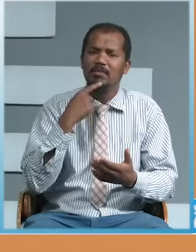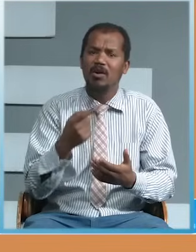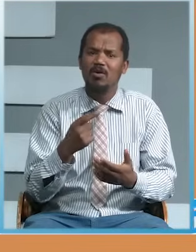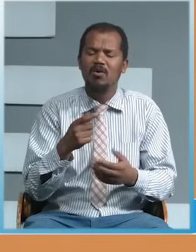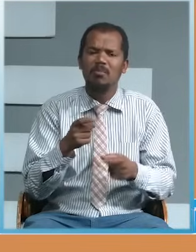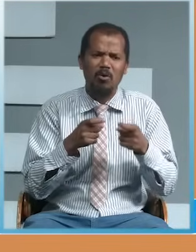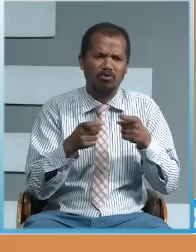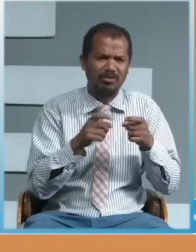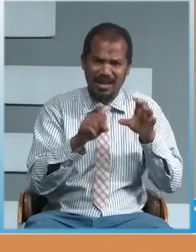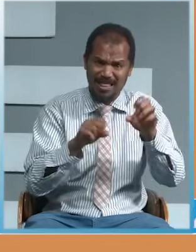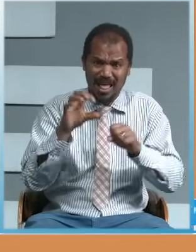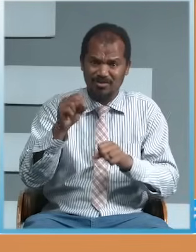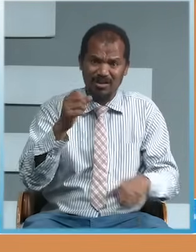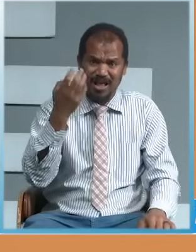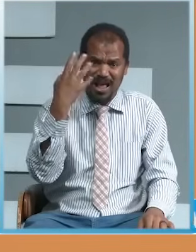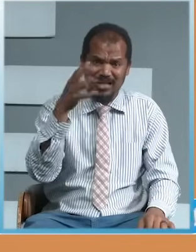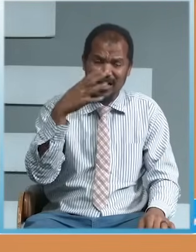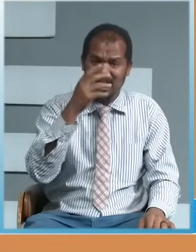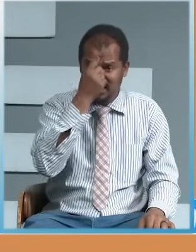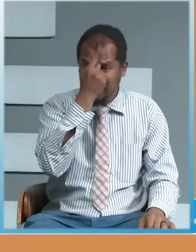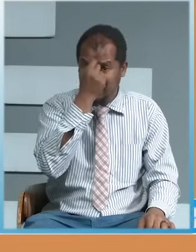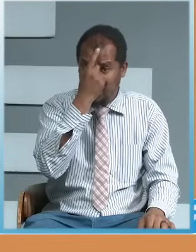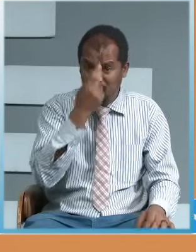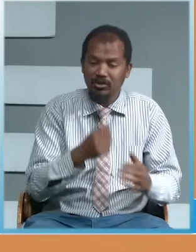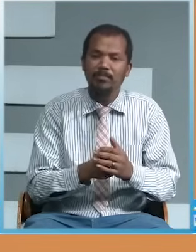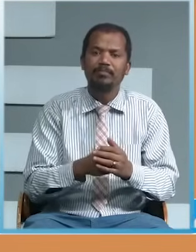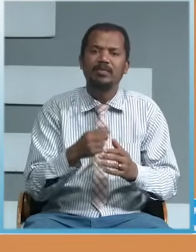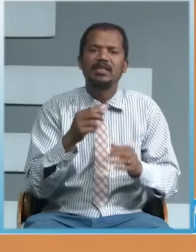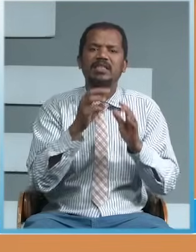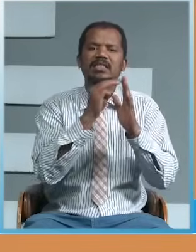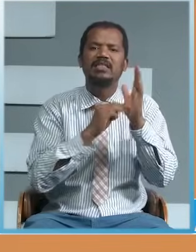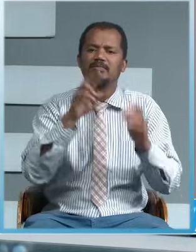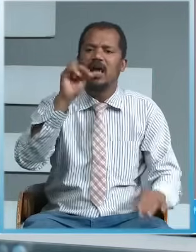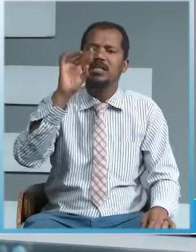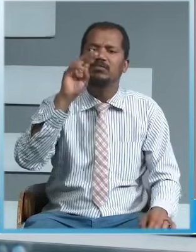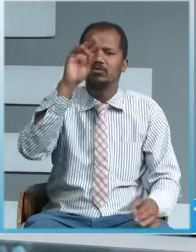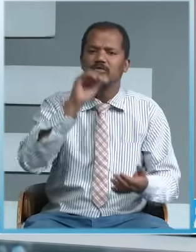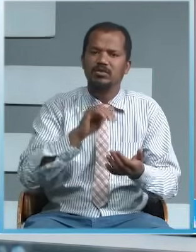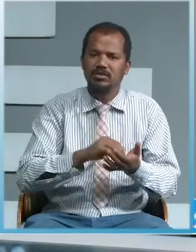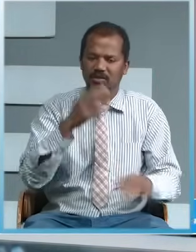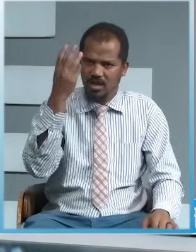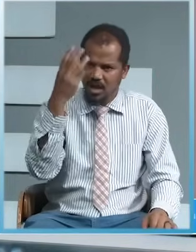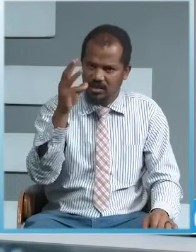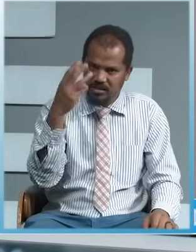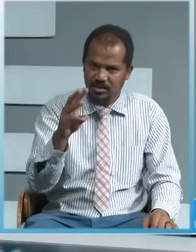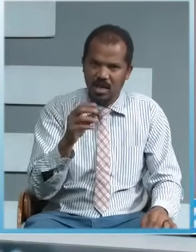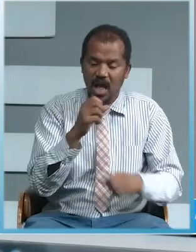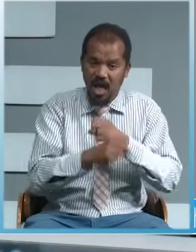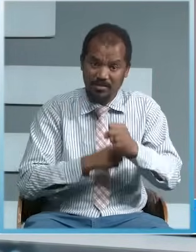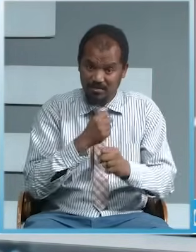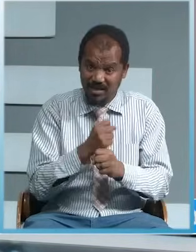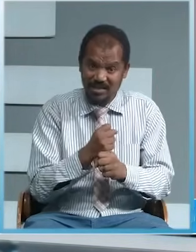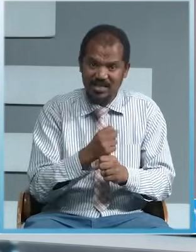ተብለው በቁጥጥር ስር የዋሉ 14 ተጠርጣሪዎች ጥቅምት 28